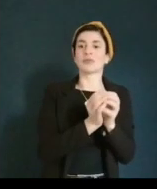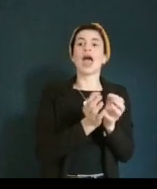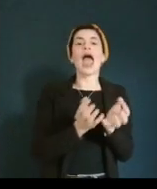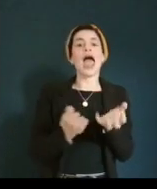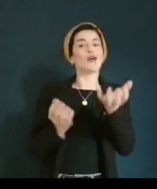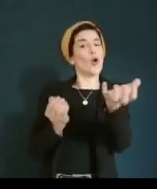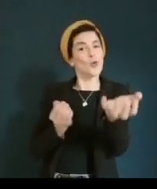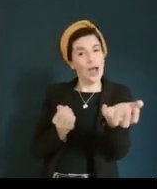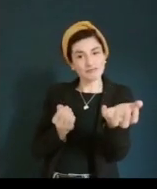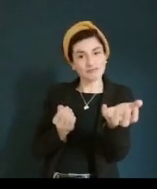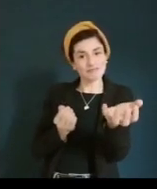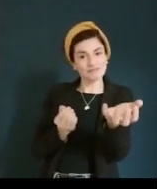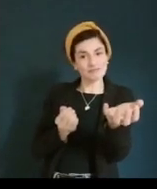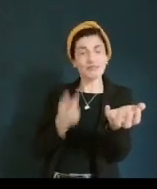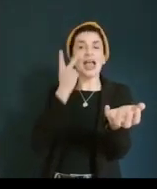possibile.